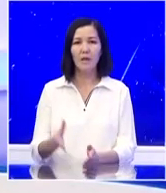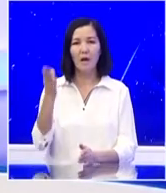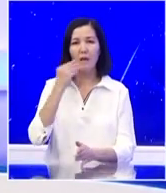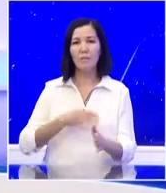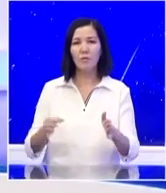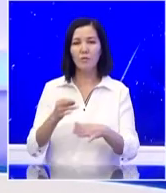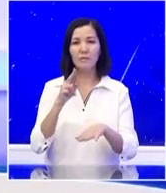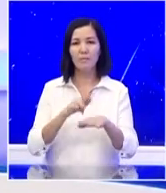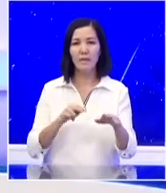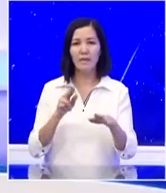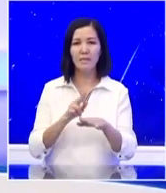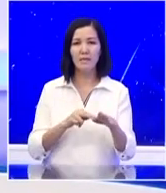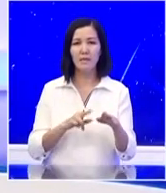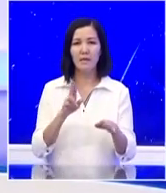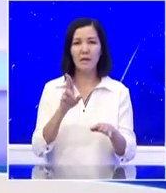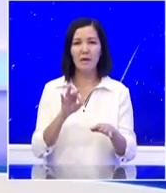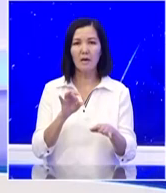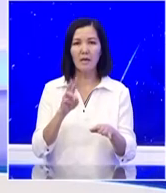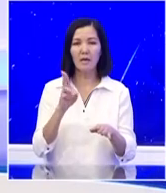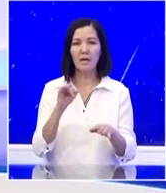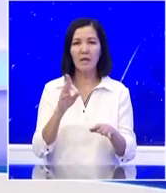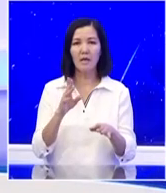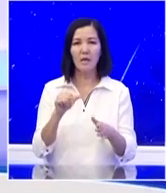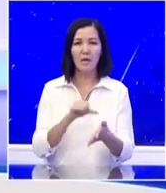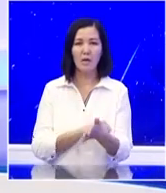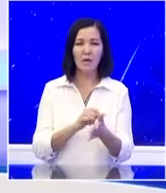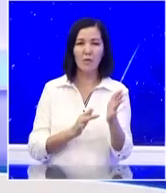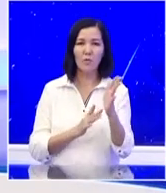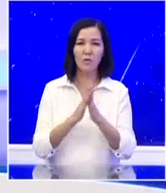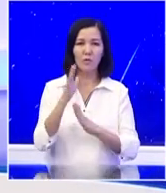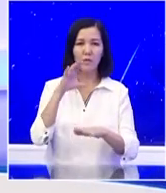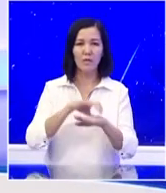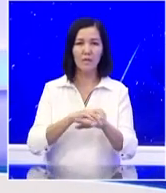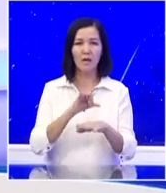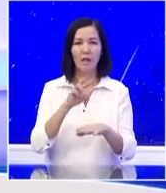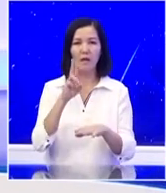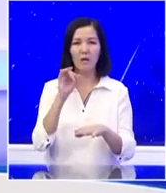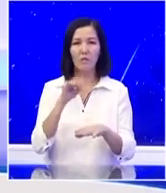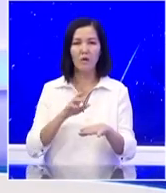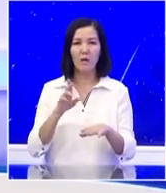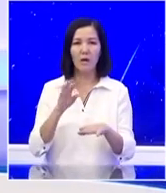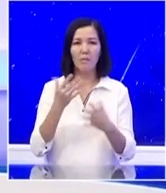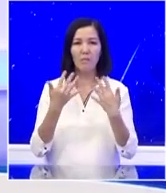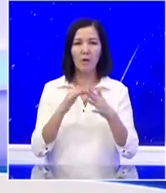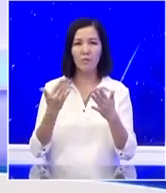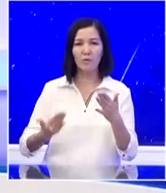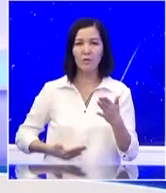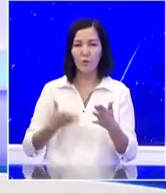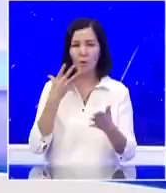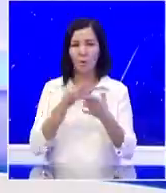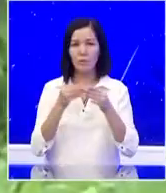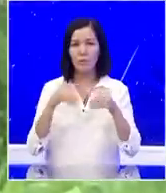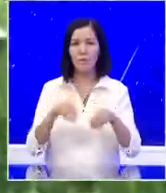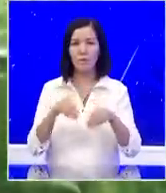Алматы облысының полицейлері қара сора өсіру үшін құрықтаған. Алакөл ауданы Қабанбай ауылының тұрғыны зиян шөпті өз бақшасында